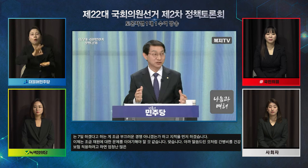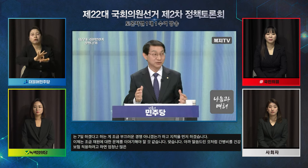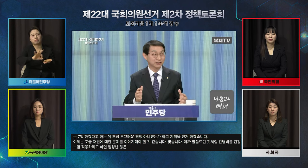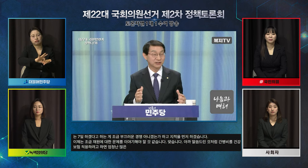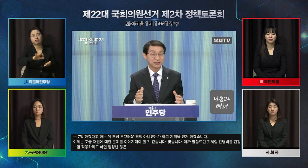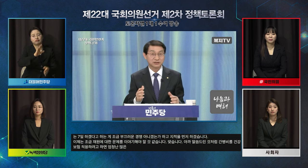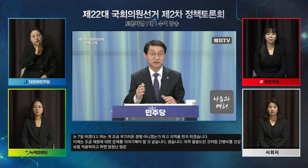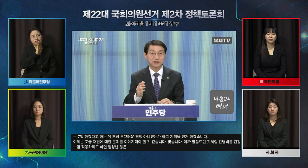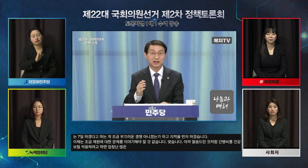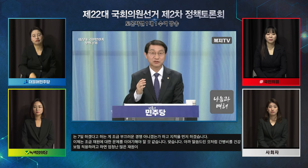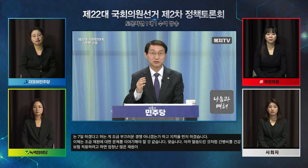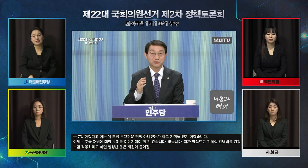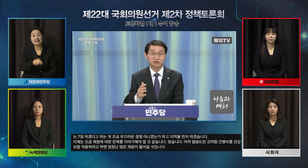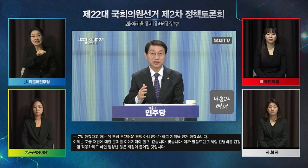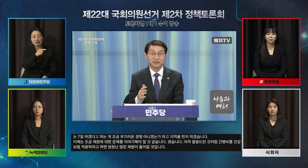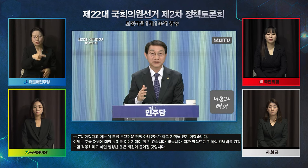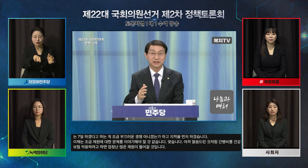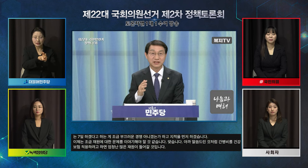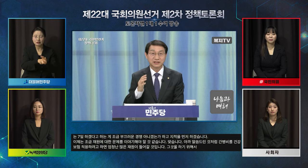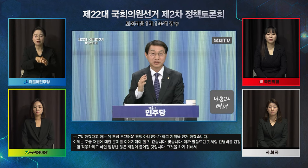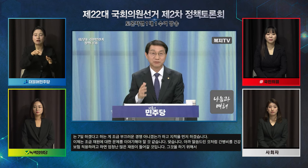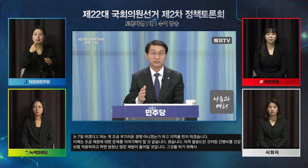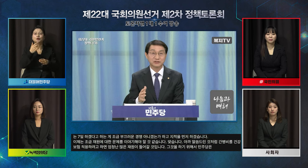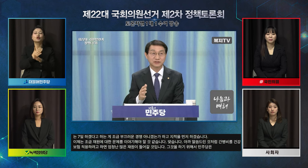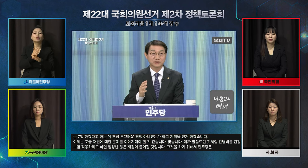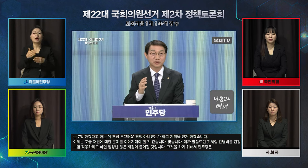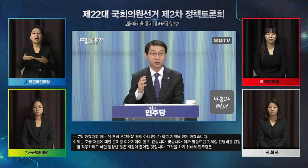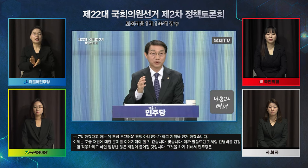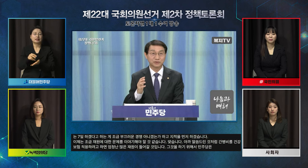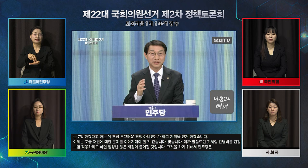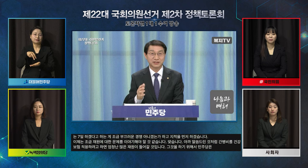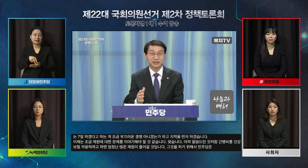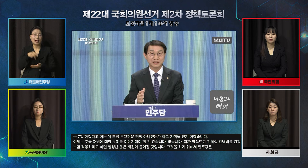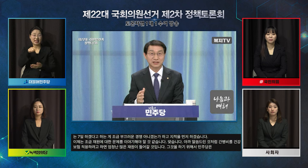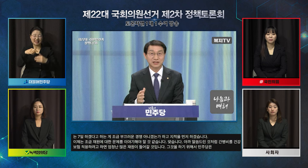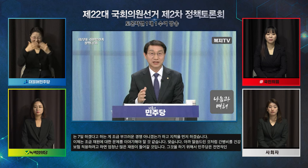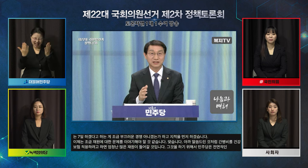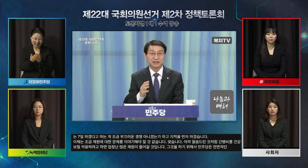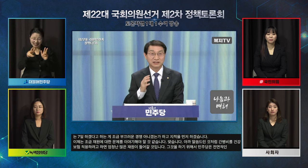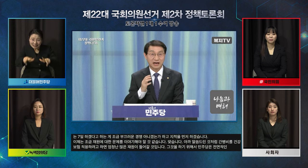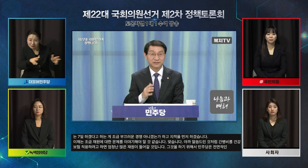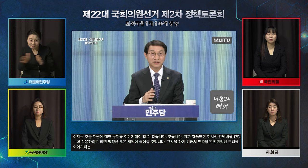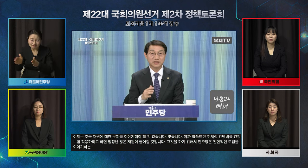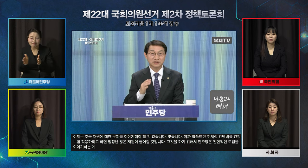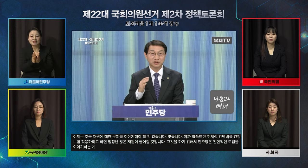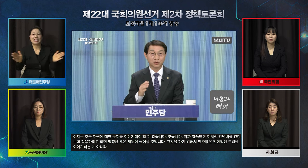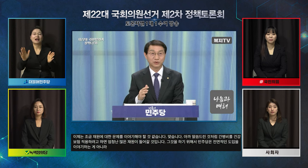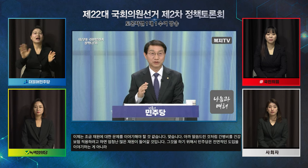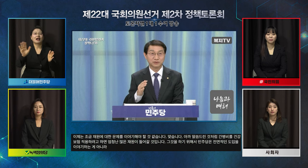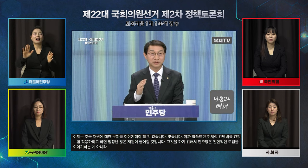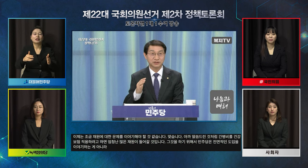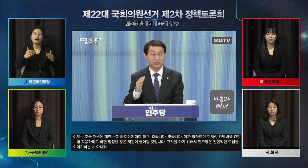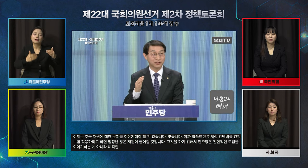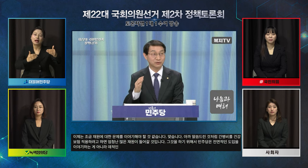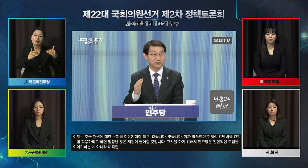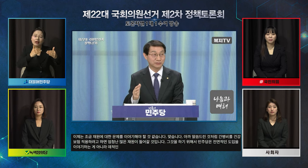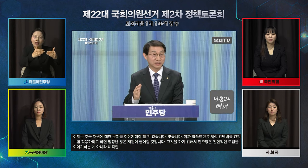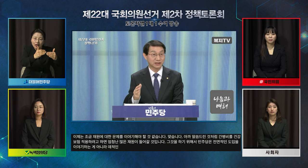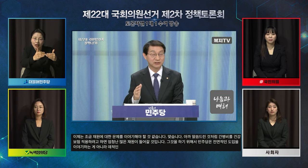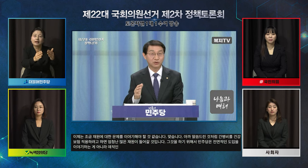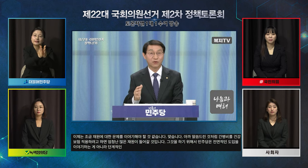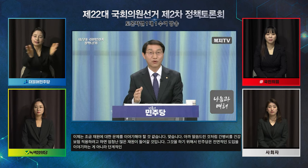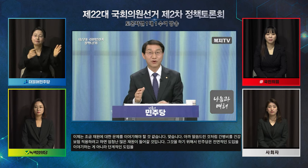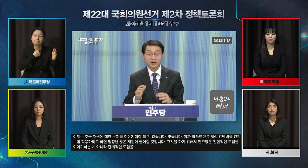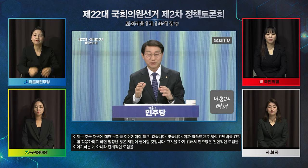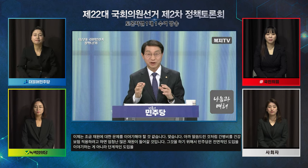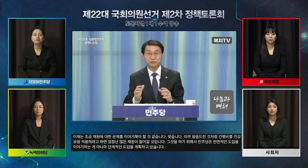들어갈 것입니다. 그걸 하기 위해서 민주당은 전면적인 도입을 이야기하는 게 아니라 단계적인 도입을 계획하고 있습니다.